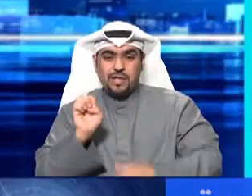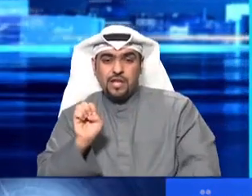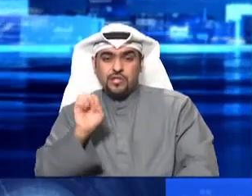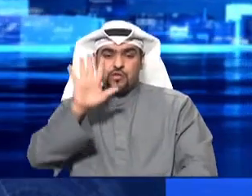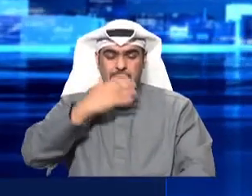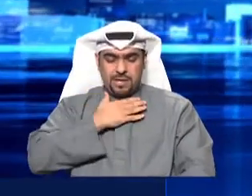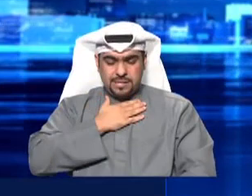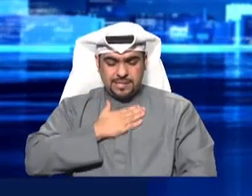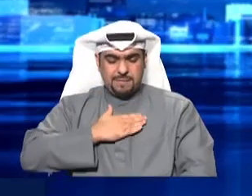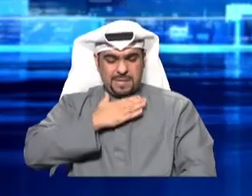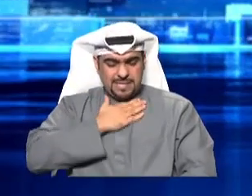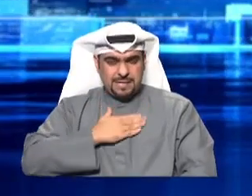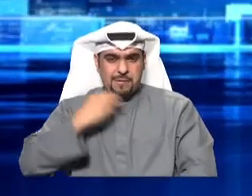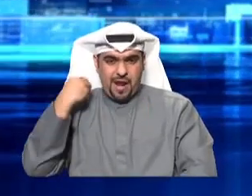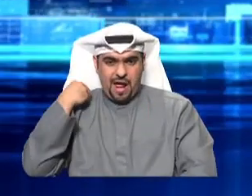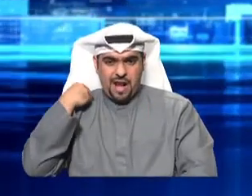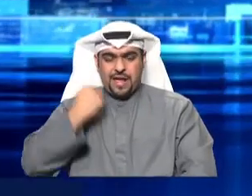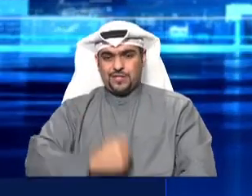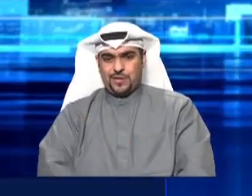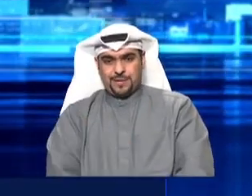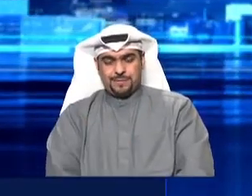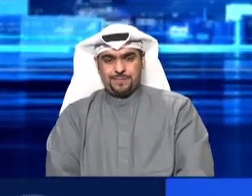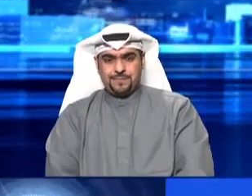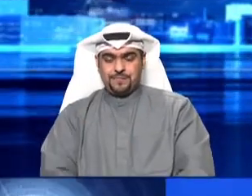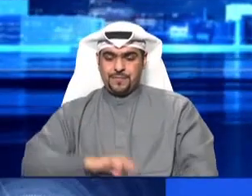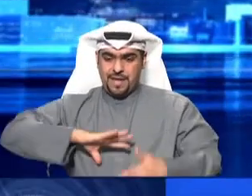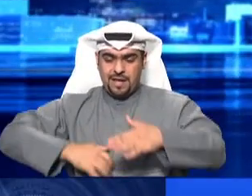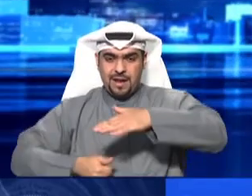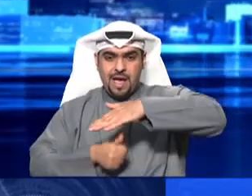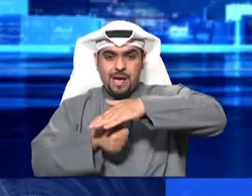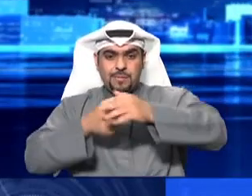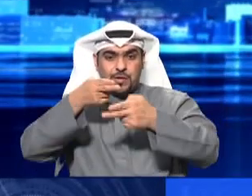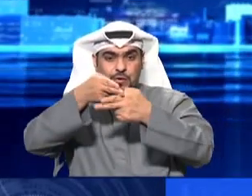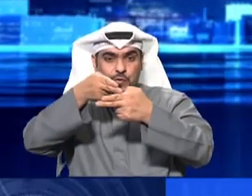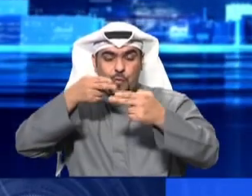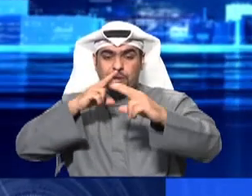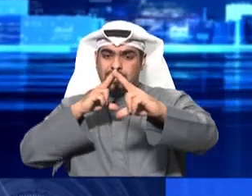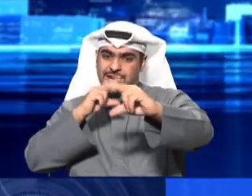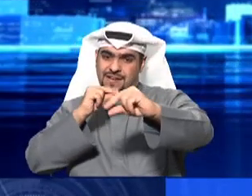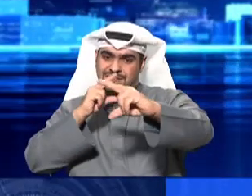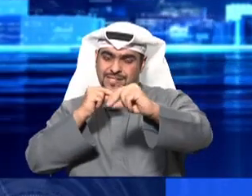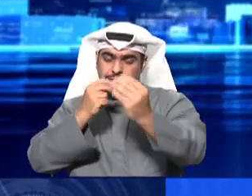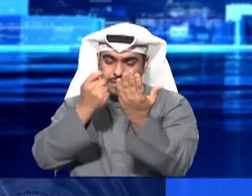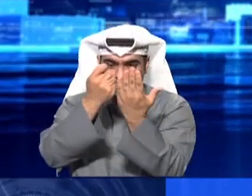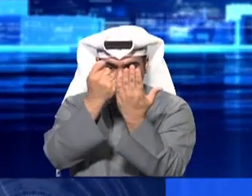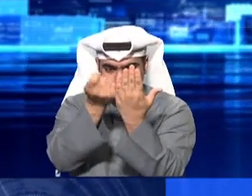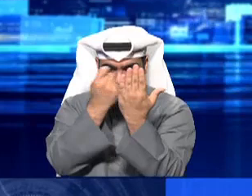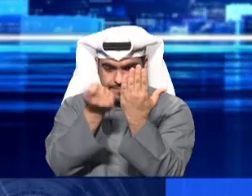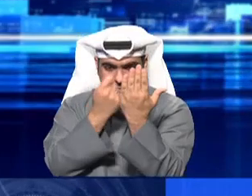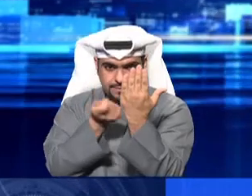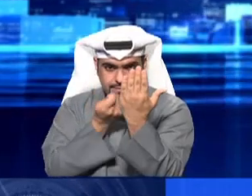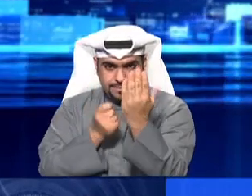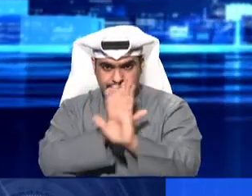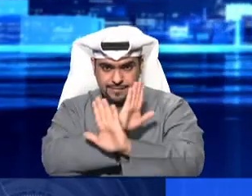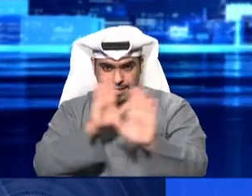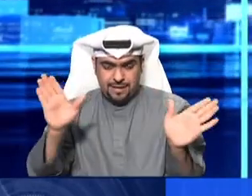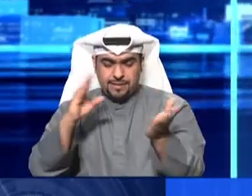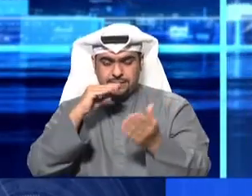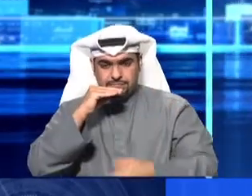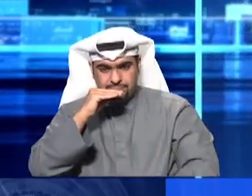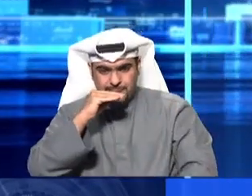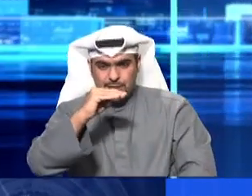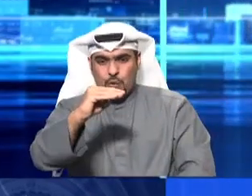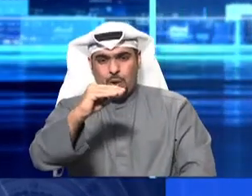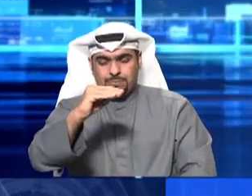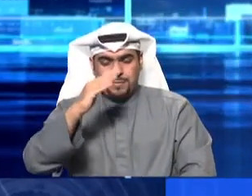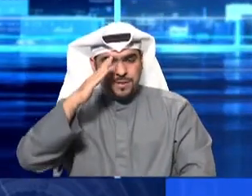الصبر وحسن العزاء. هذا وقد بعث حضرة صاحب السمو أمير البلاد الشيخ نواف الأحمد الجابر الصباح حفظه الله